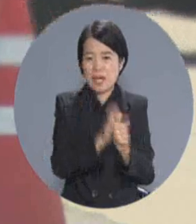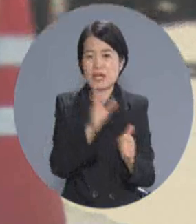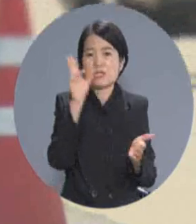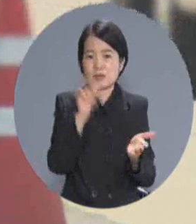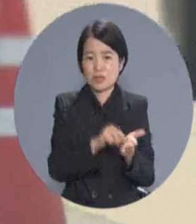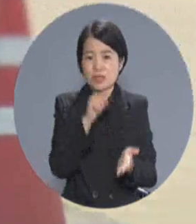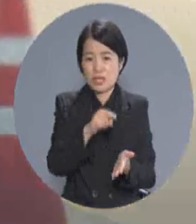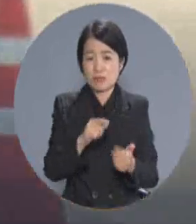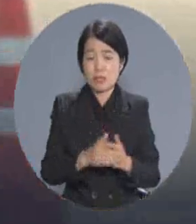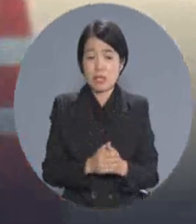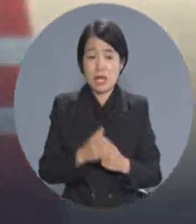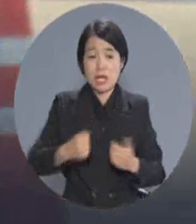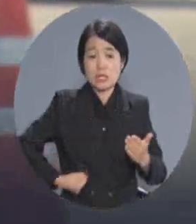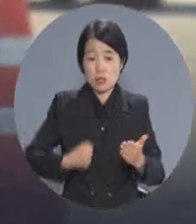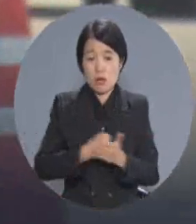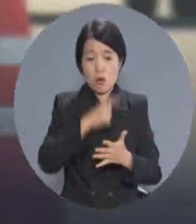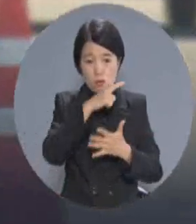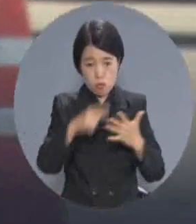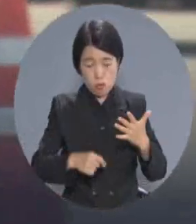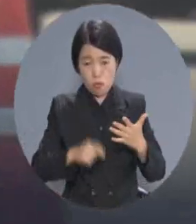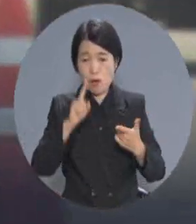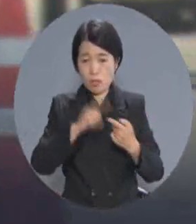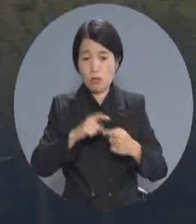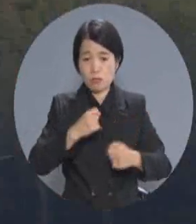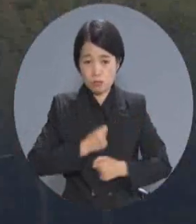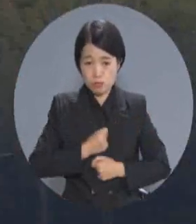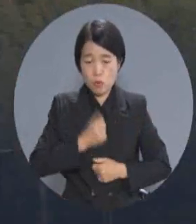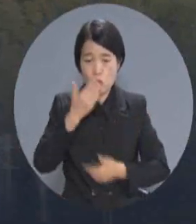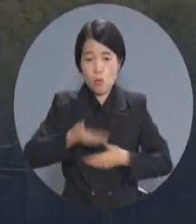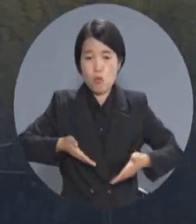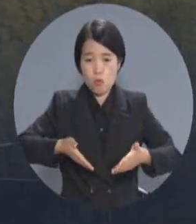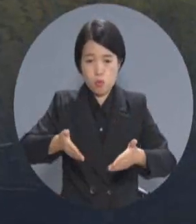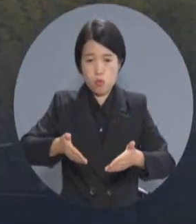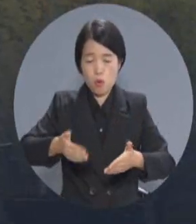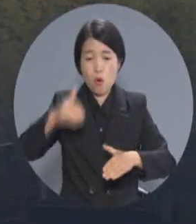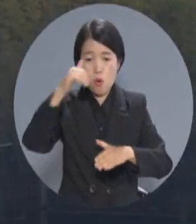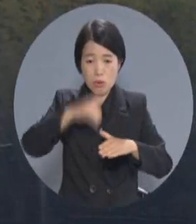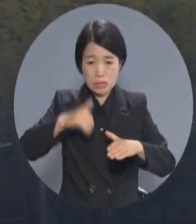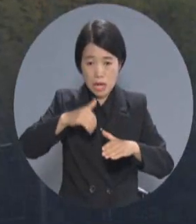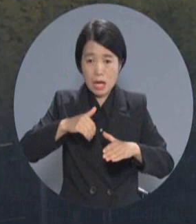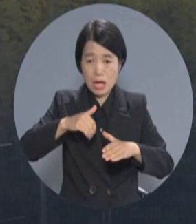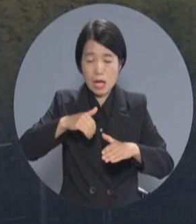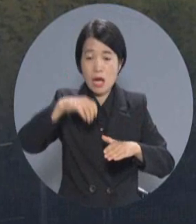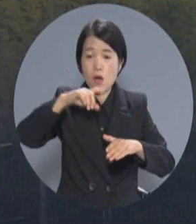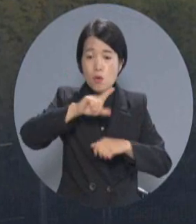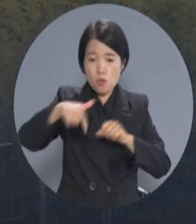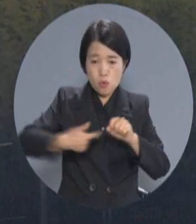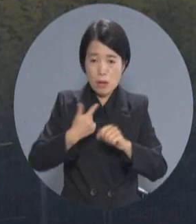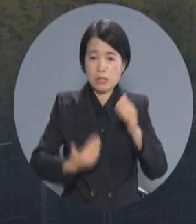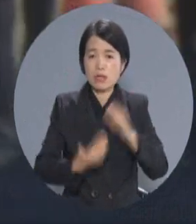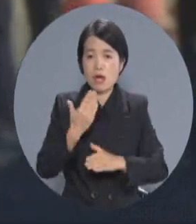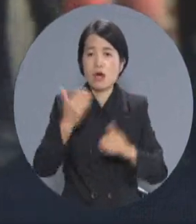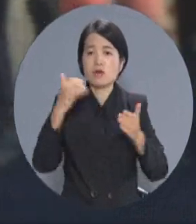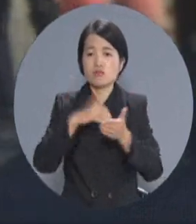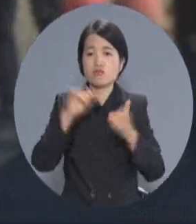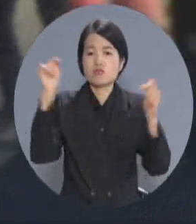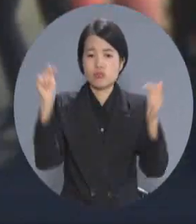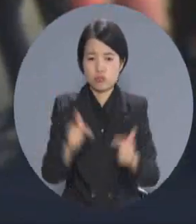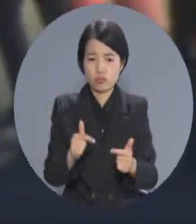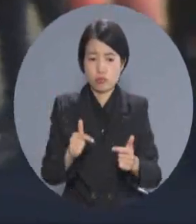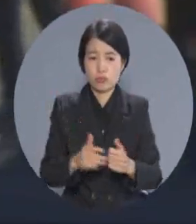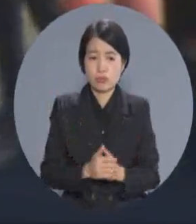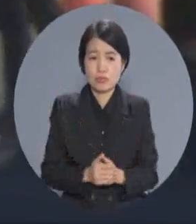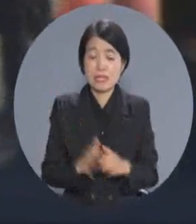그 매뉴얼에 나온 대로만 실행해 준다면은 고속도로에서 그 공사장 사고가 줄어들거든요,